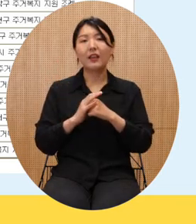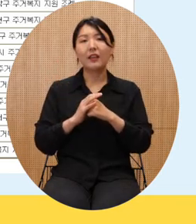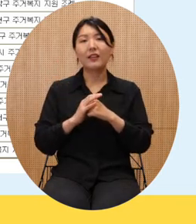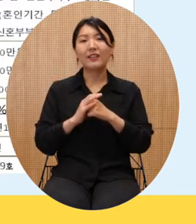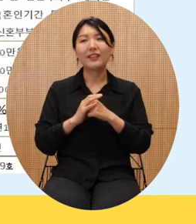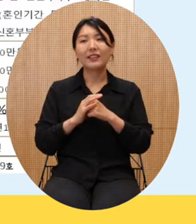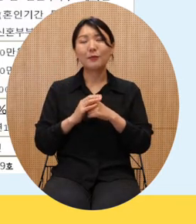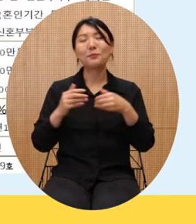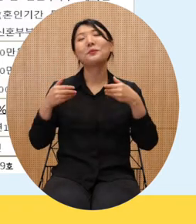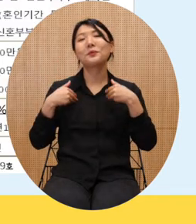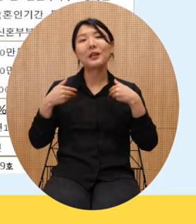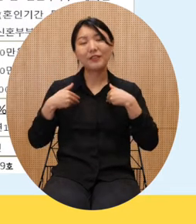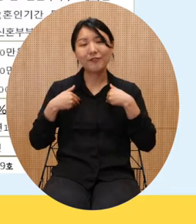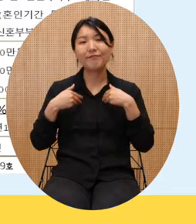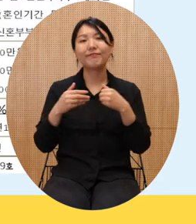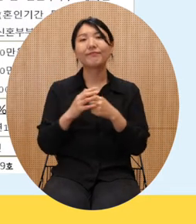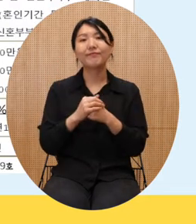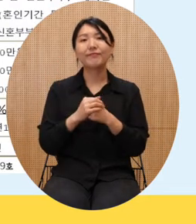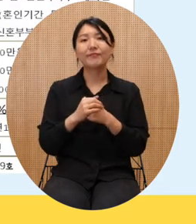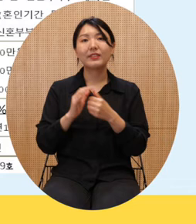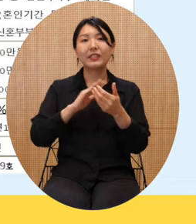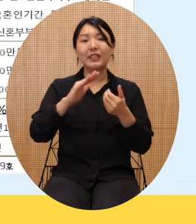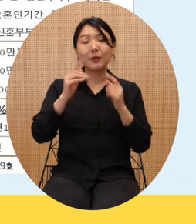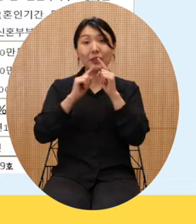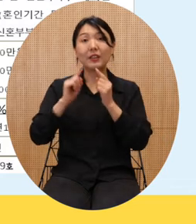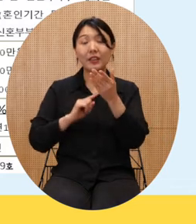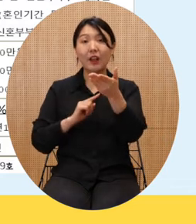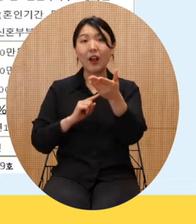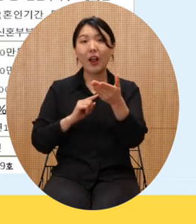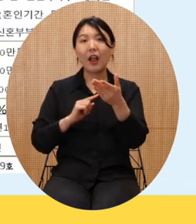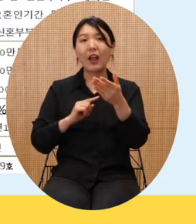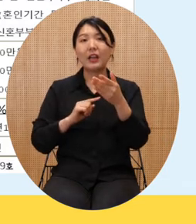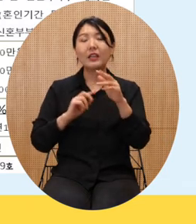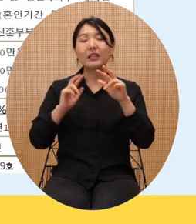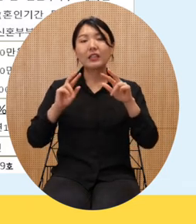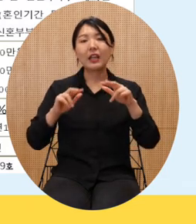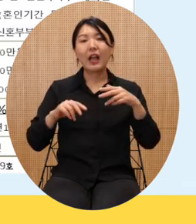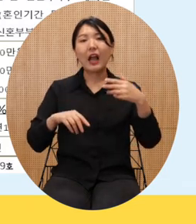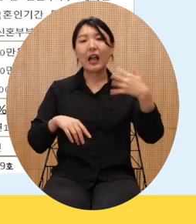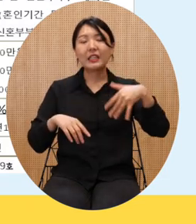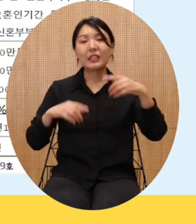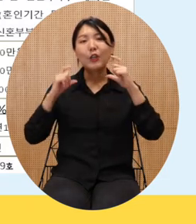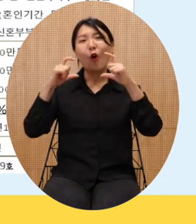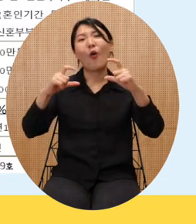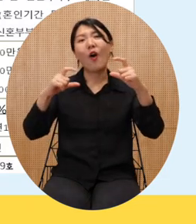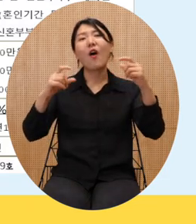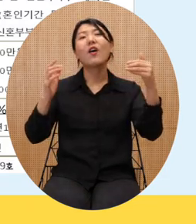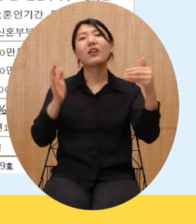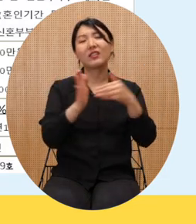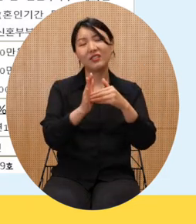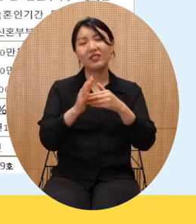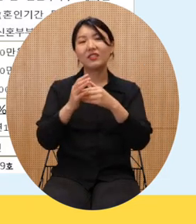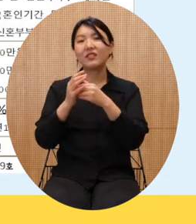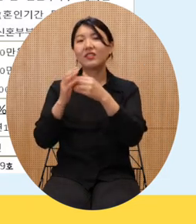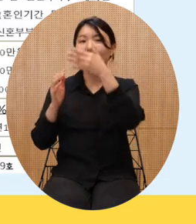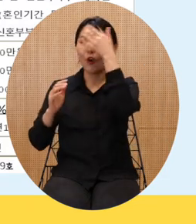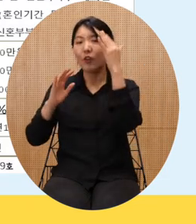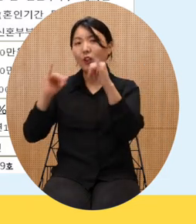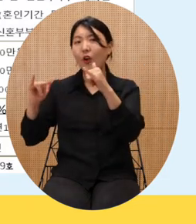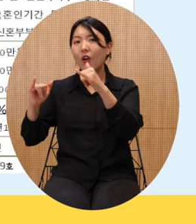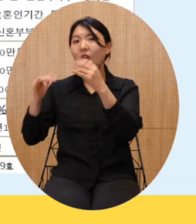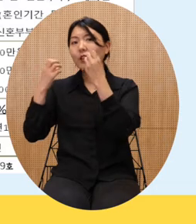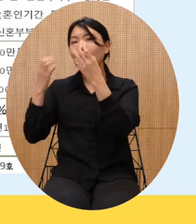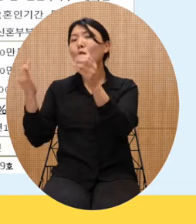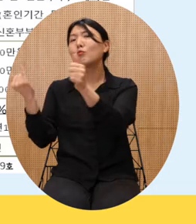수 있도록 그렇게 하는 게 필요할 것이라고 생각이 되고, 아까 말씀드렸던 것처럼 아직은 좀 선언에 그치고 있다.